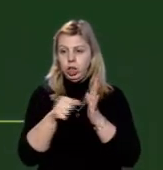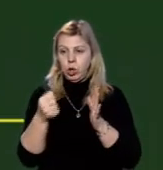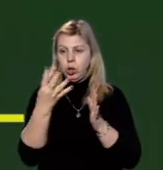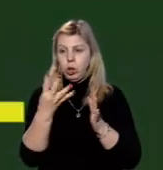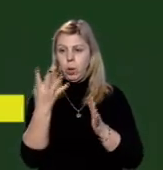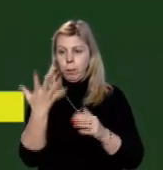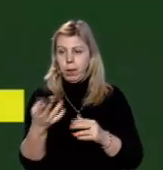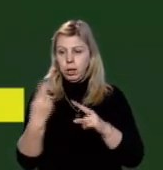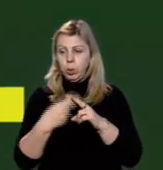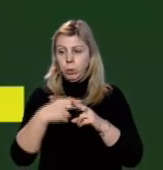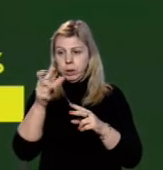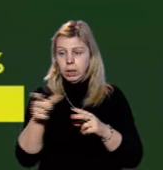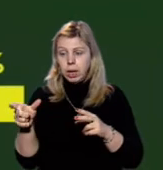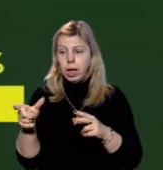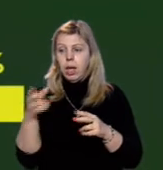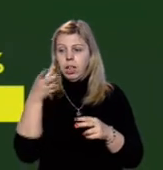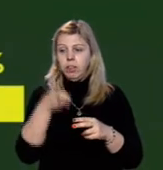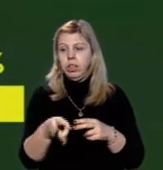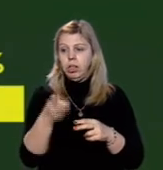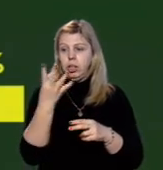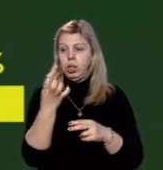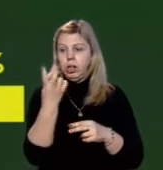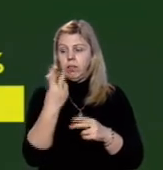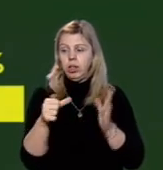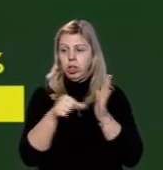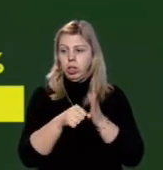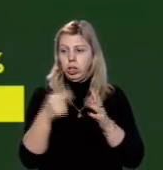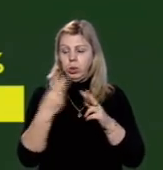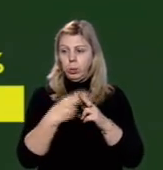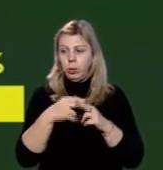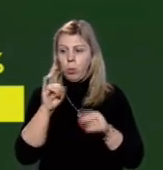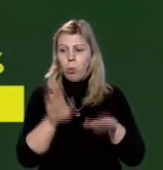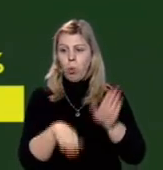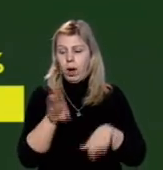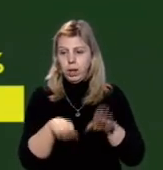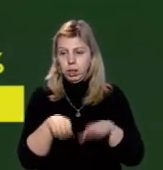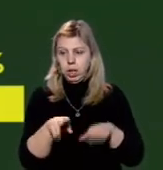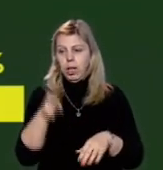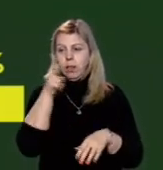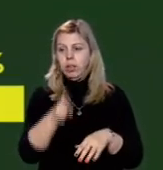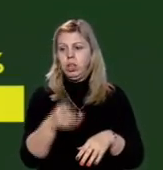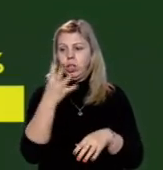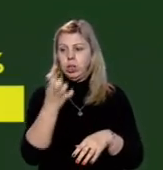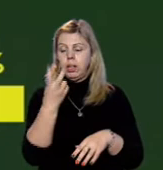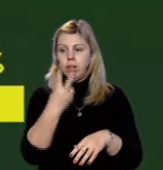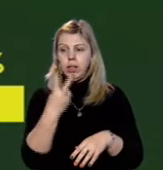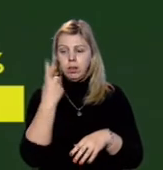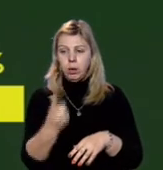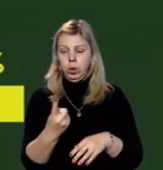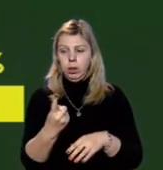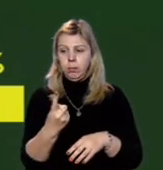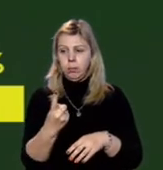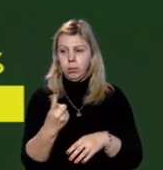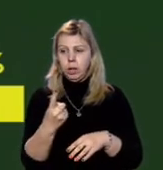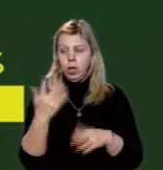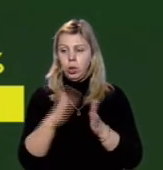тисячі 645 субсидіантів, 2 тисячі 426 субсидіантів у Мукачеві, 2 тисячі